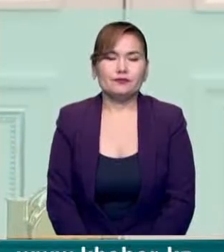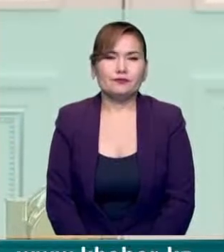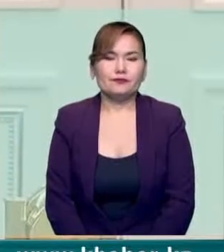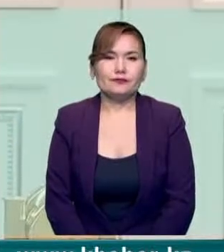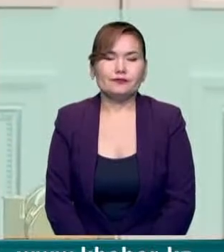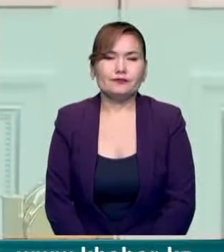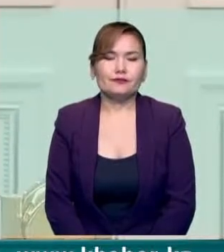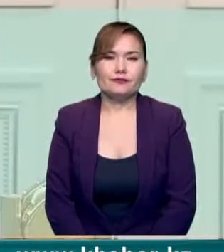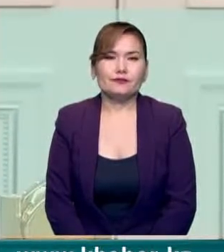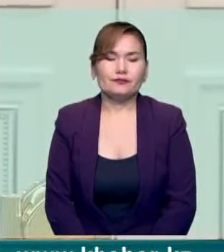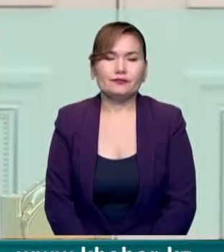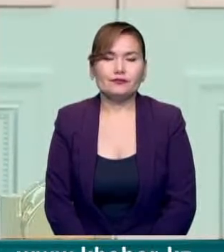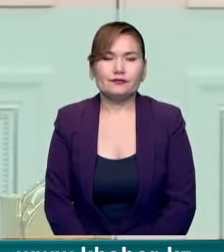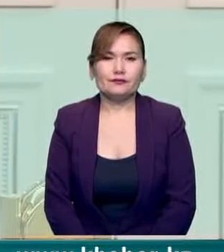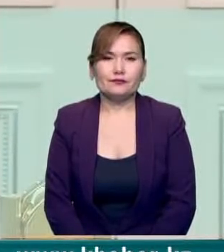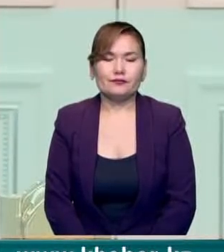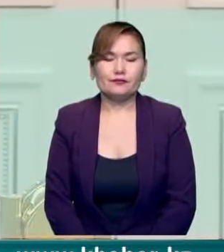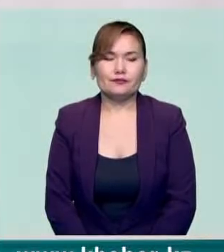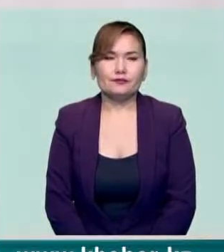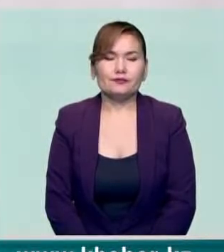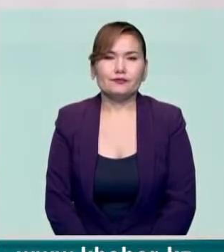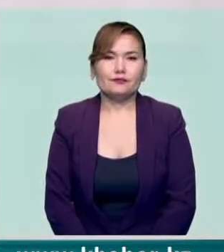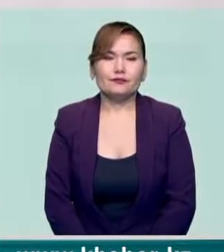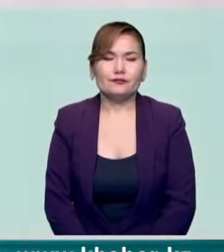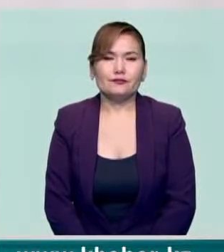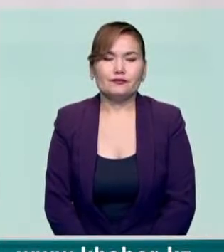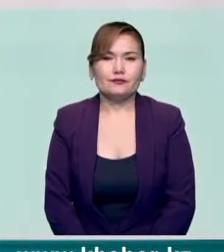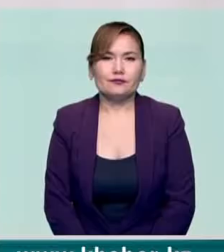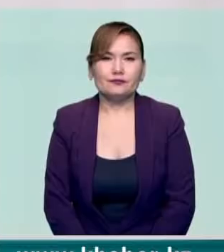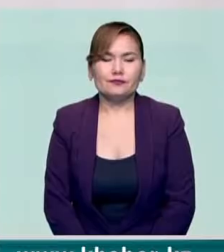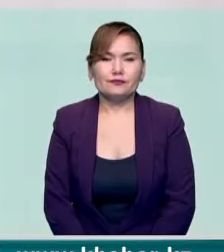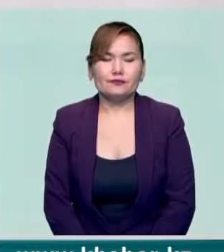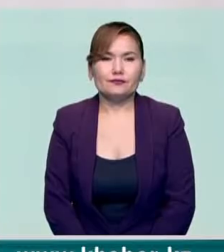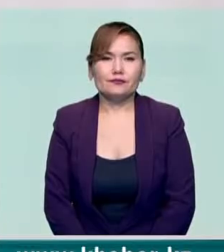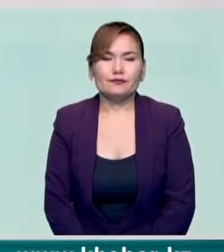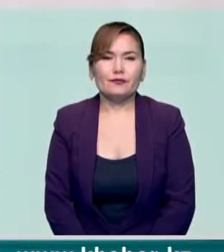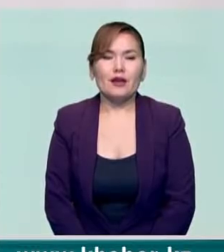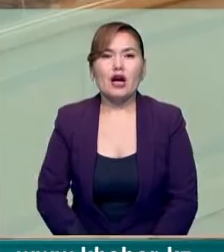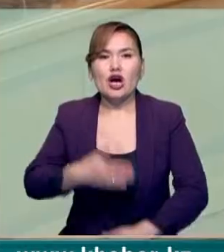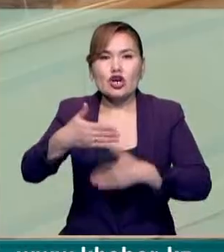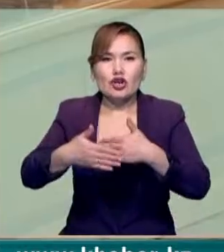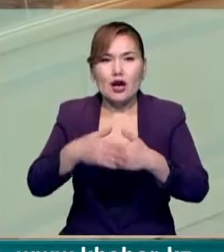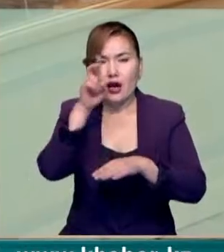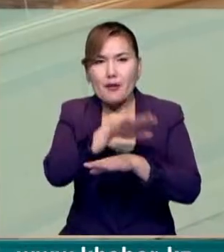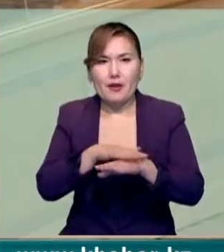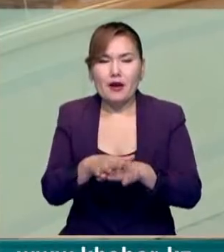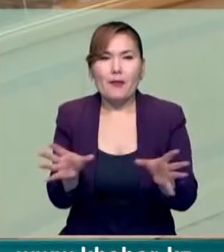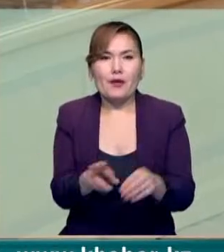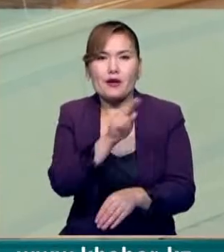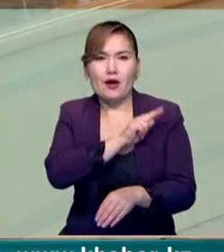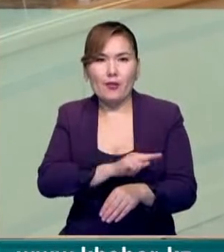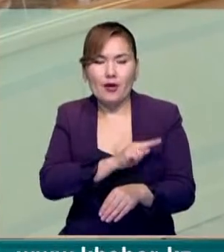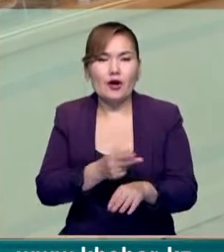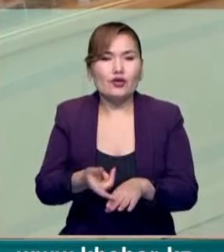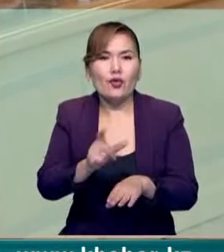Нас связывают традиционные узы дружбы, сотрудничества. Ең жақын мемлекеттердің өзара қарым-қатынасында